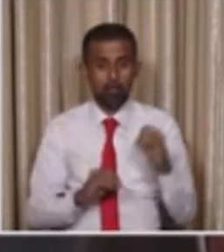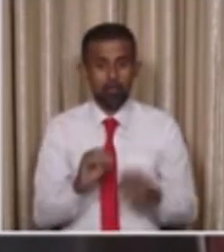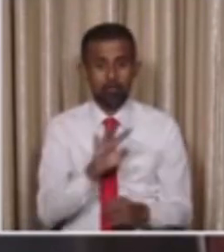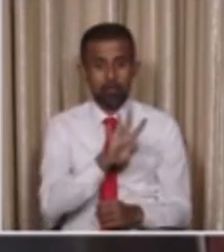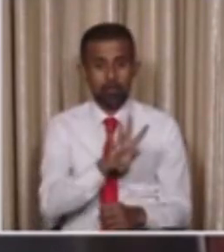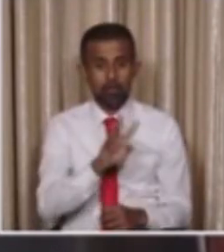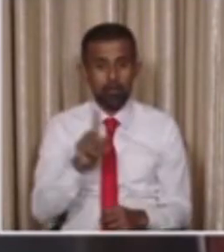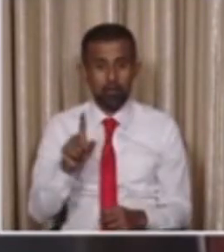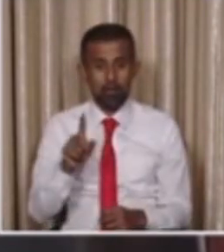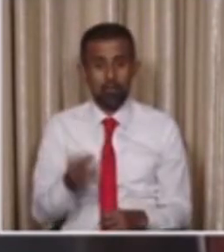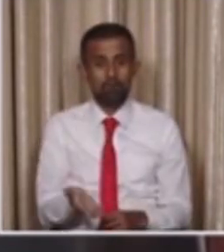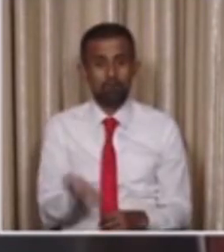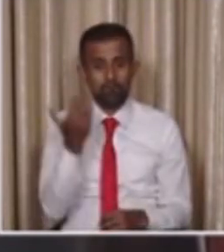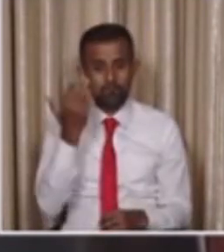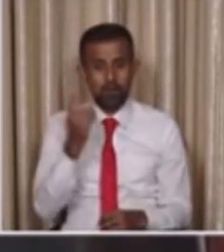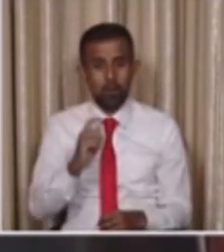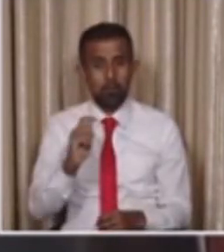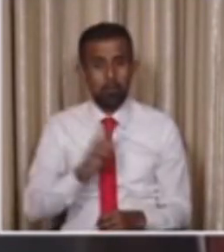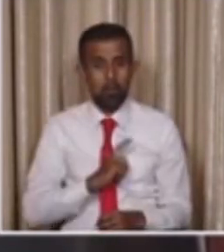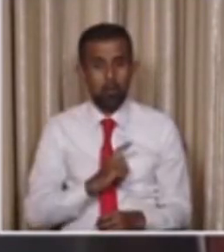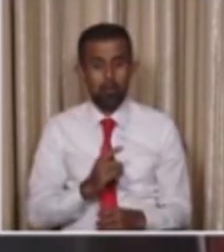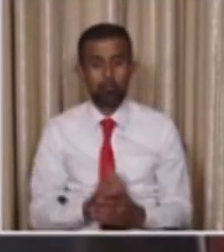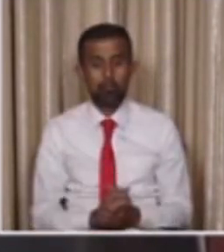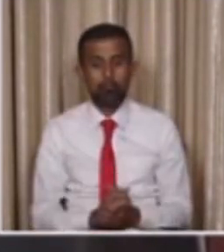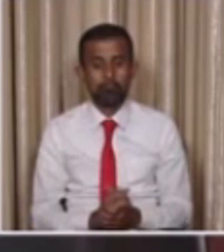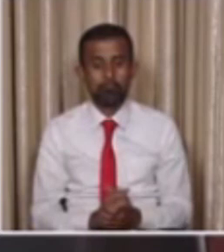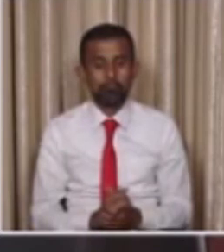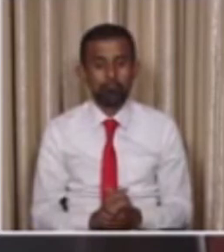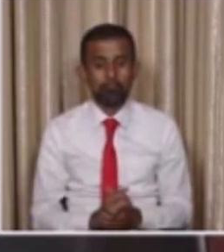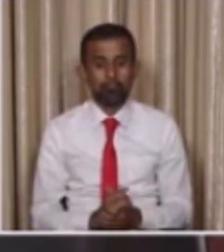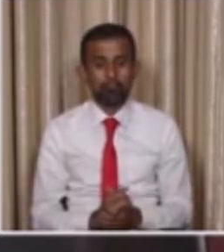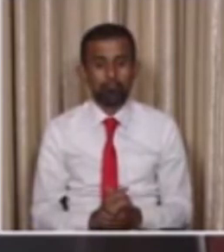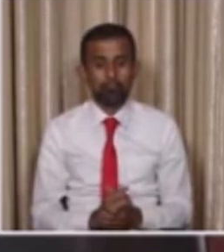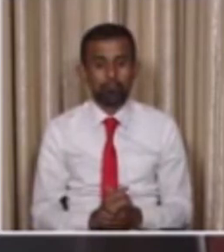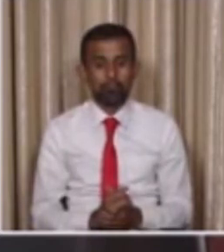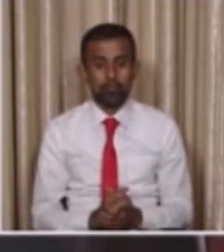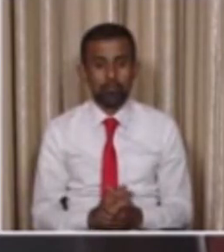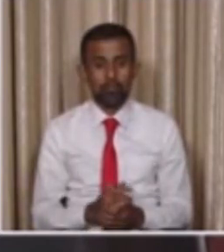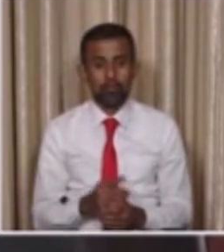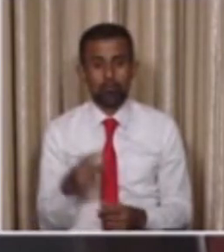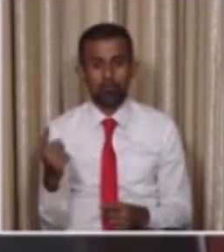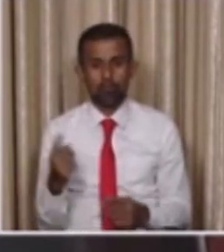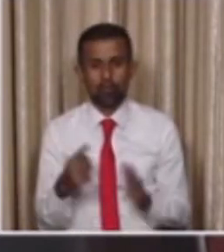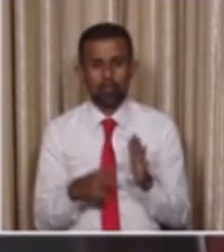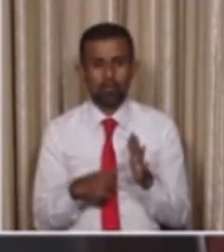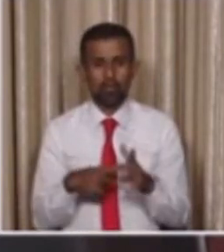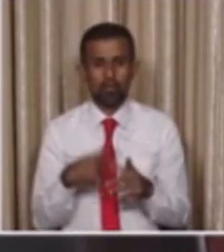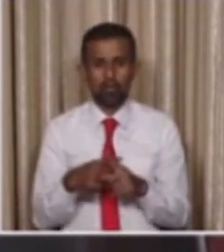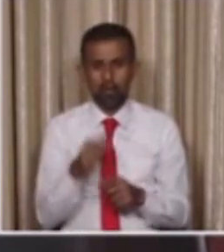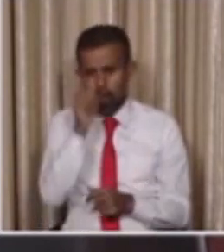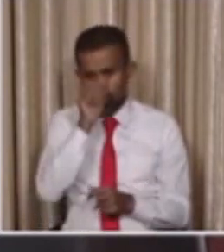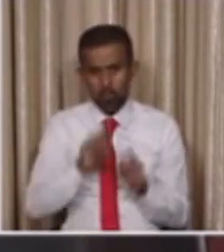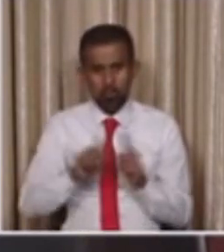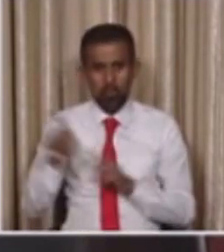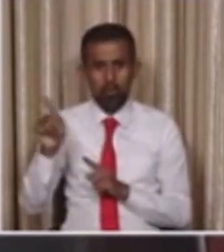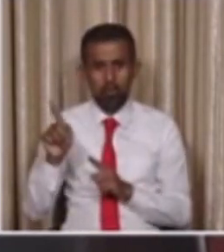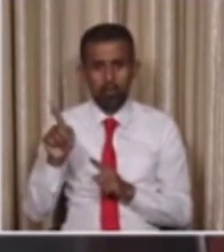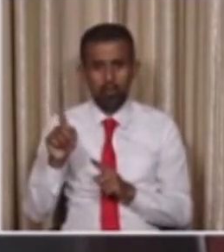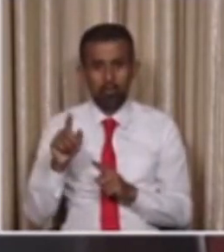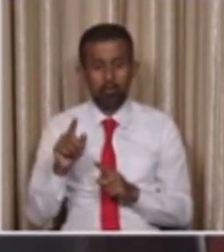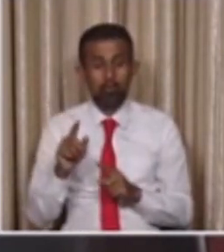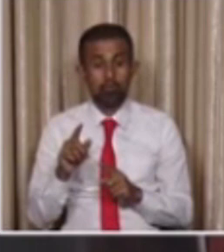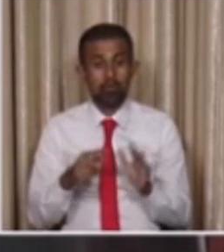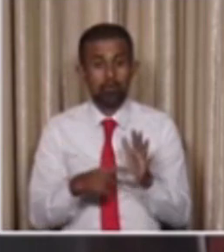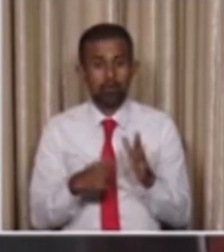141ක වැඩිවීමක් අපි ලබා ගත්තා කියලා. අපි මේ කියන අනිකුත් කාරණා බදු දැලෙන් රිංගන අයට දැල ශක්තිමත්